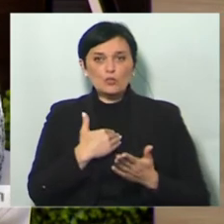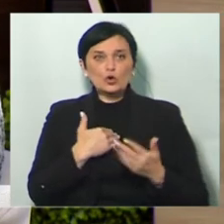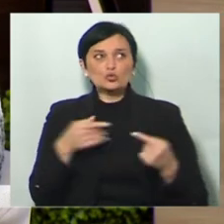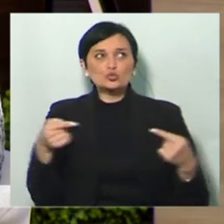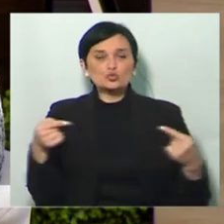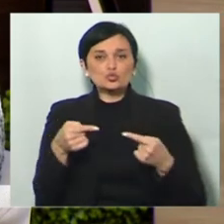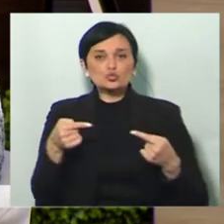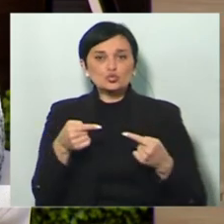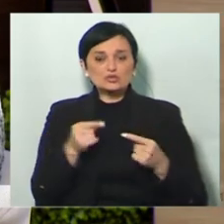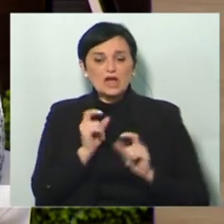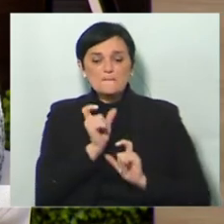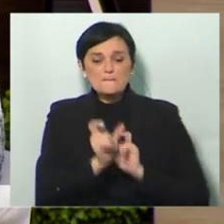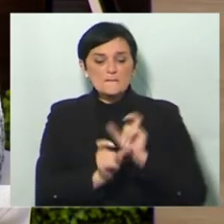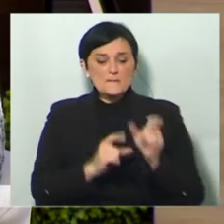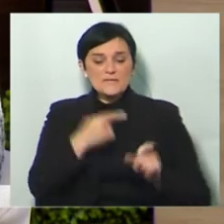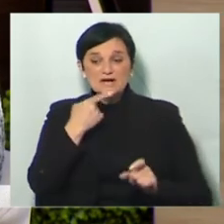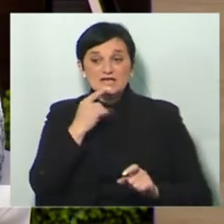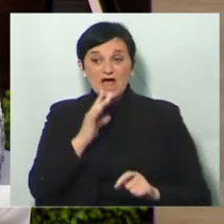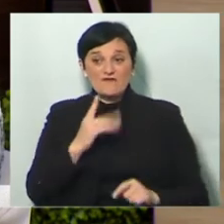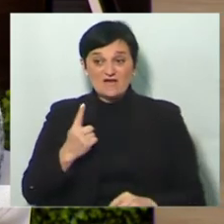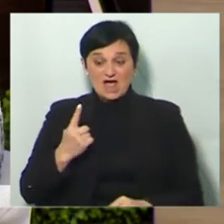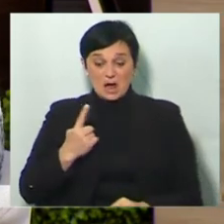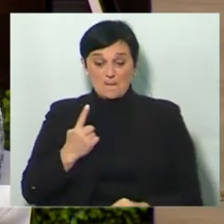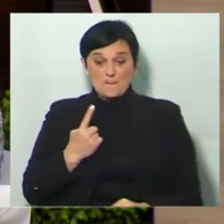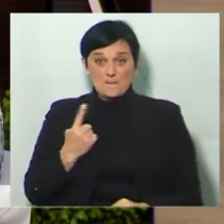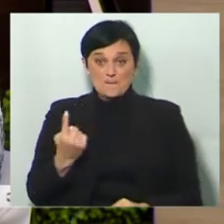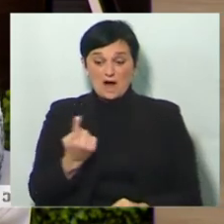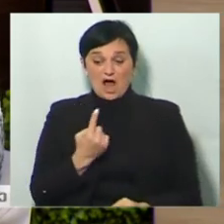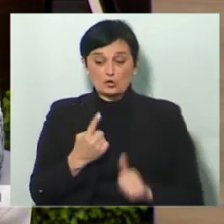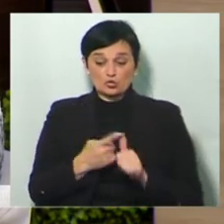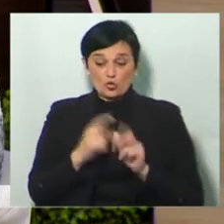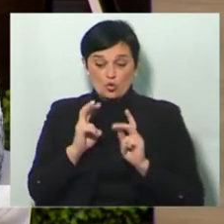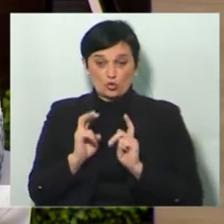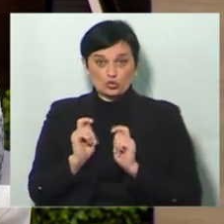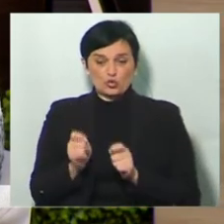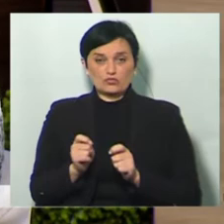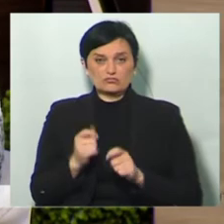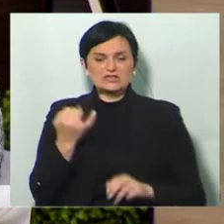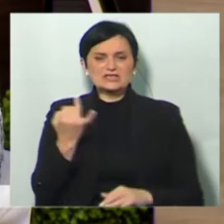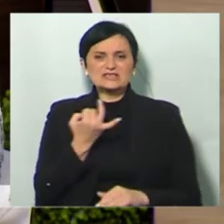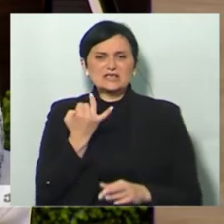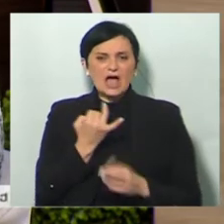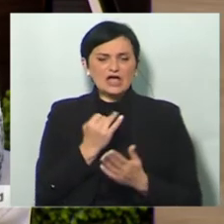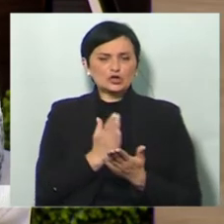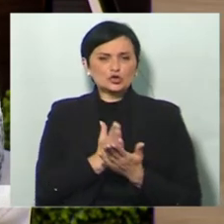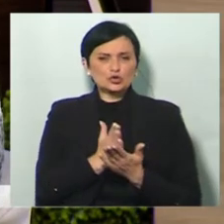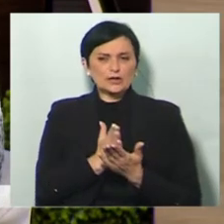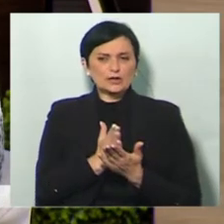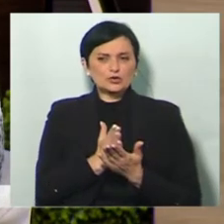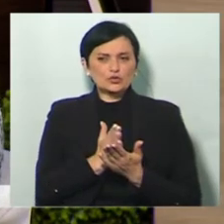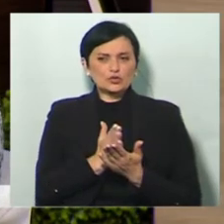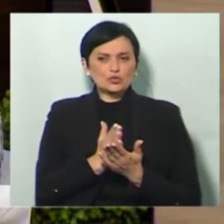როგორი ფრაზებით იყო, მაგრამ მარტოობას ეძახდა. ძალიან საინტერესო არის